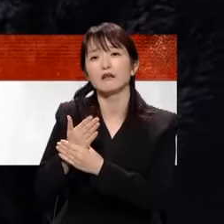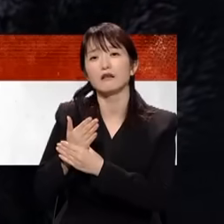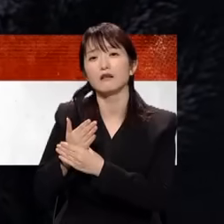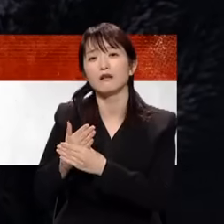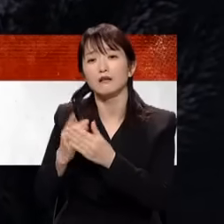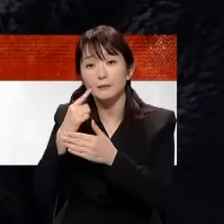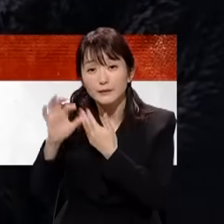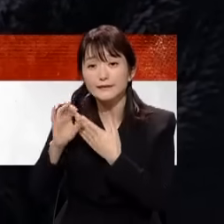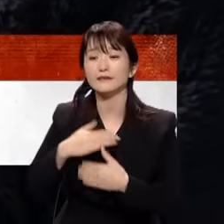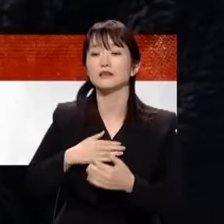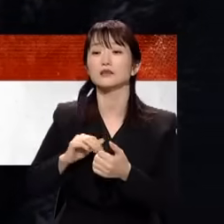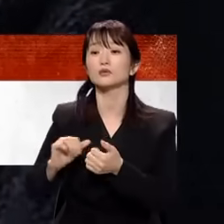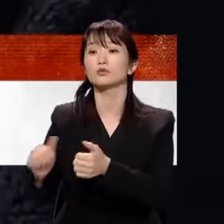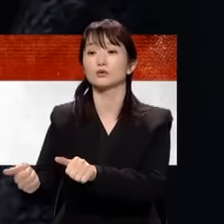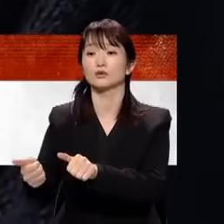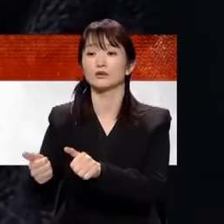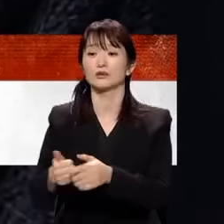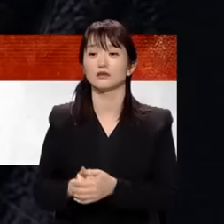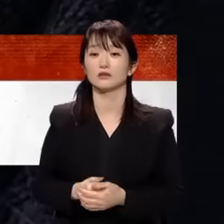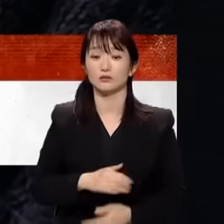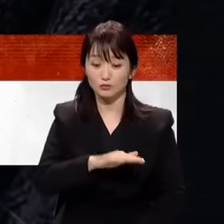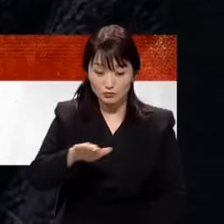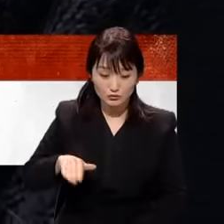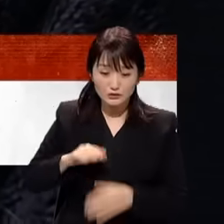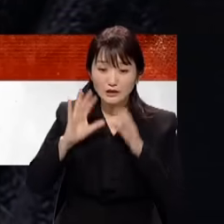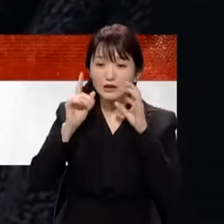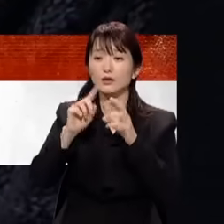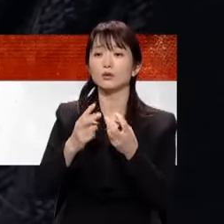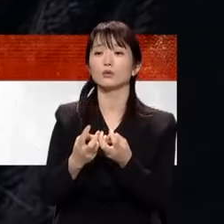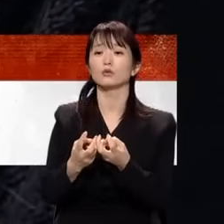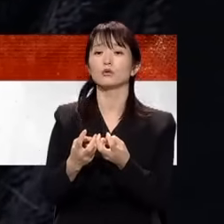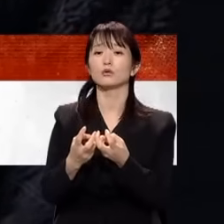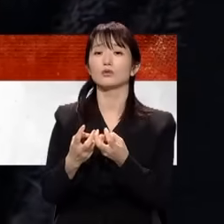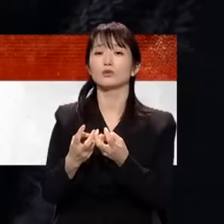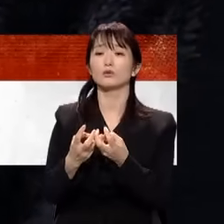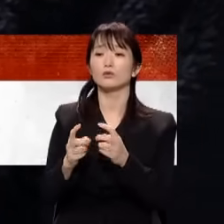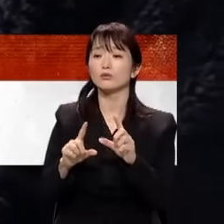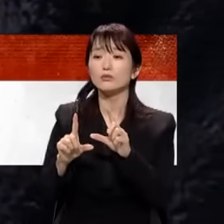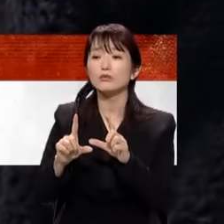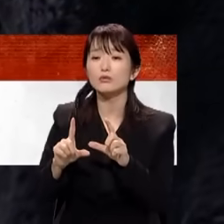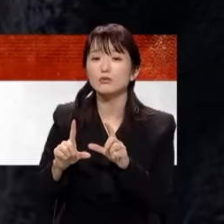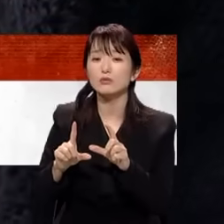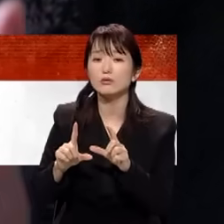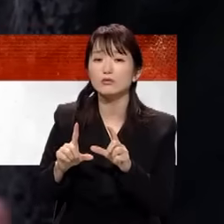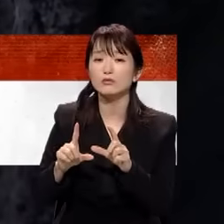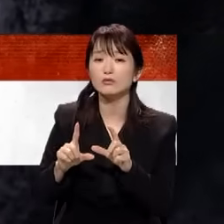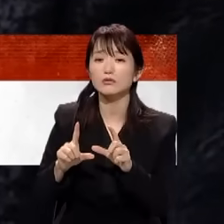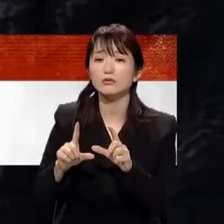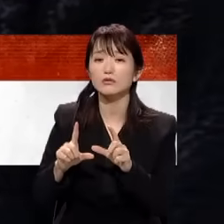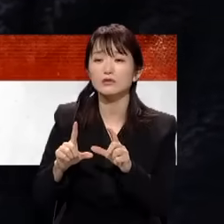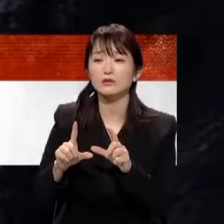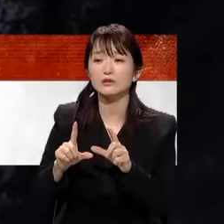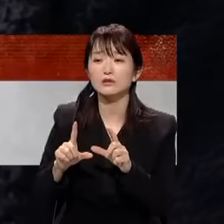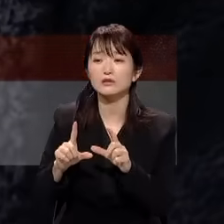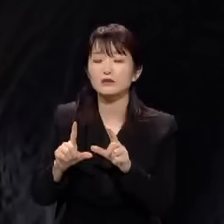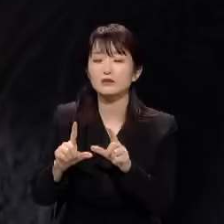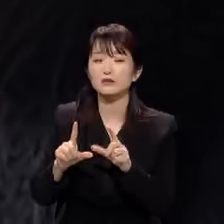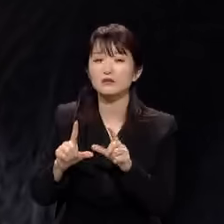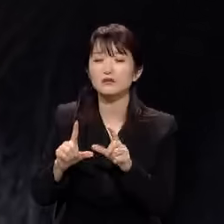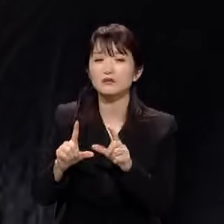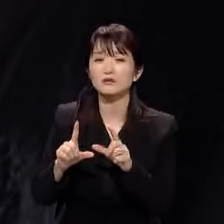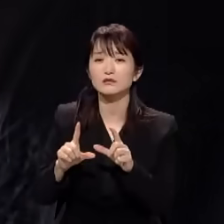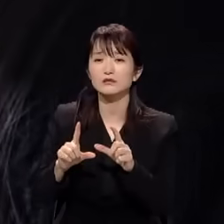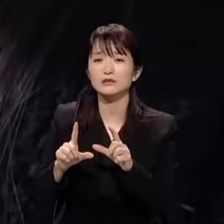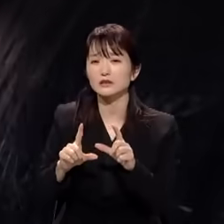죽었으면 내가 우리 아이들은 어떻게 해서든 살아야 되겠다는 생각밖에 안 든 것 같아.